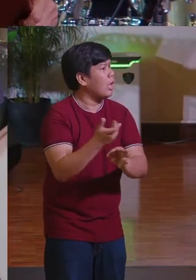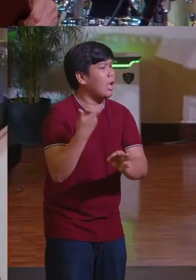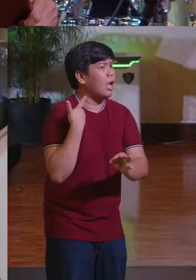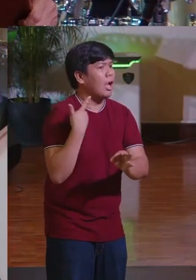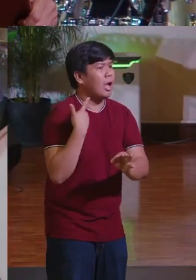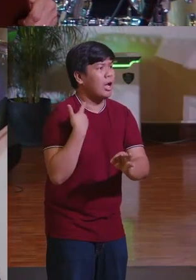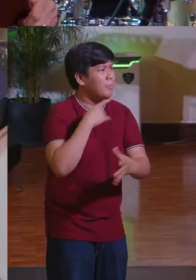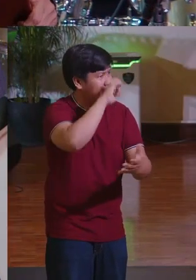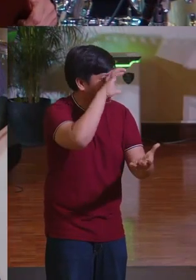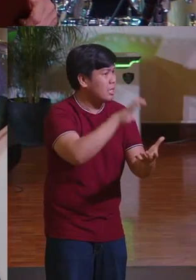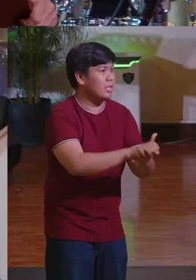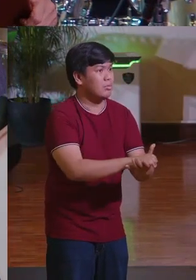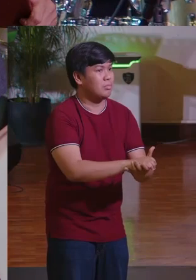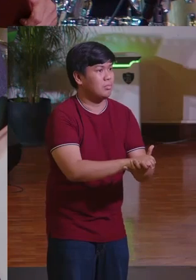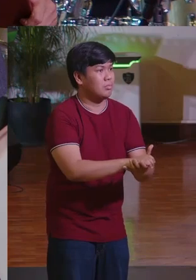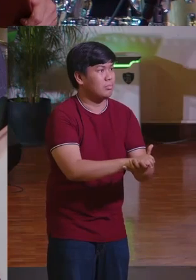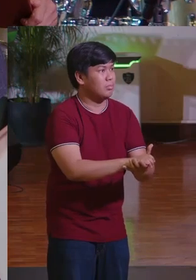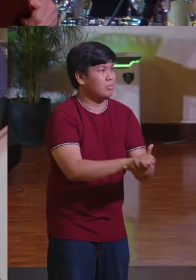aking pagkakaalam.